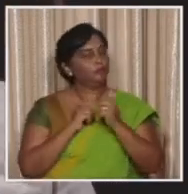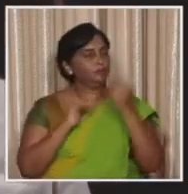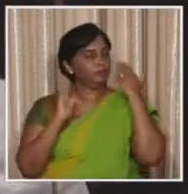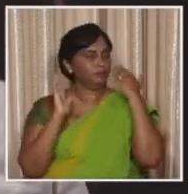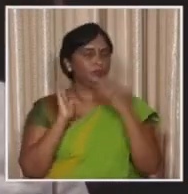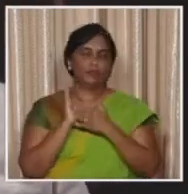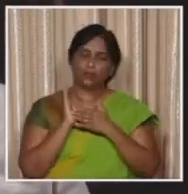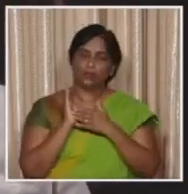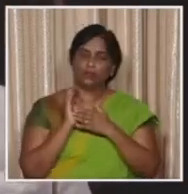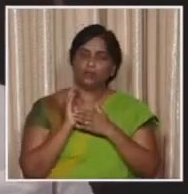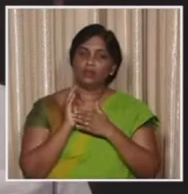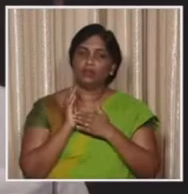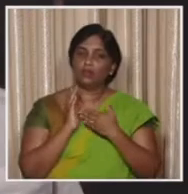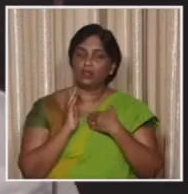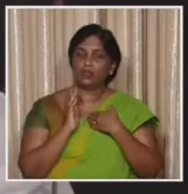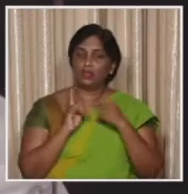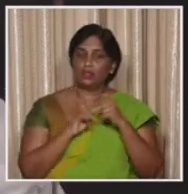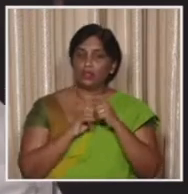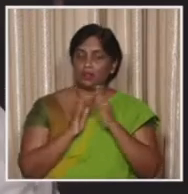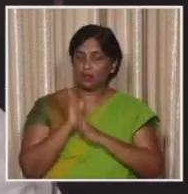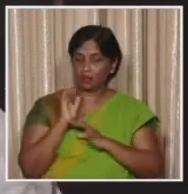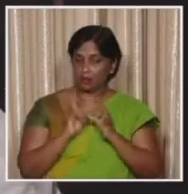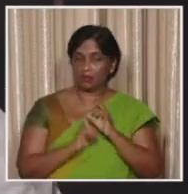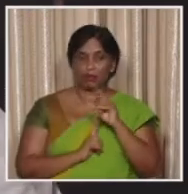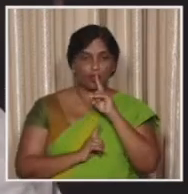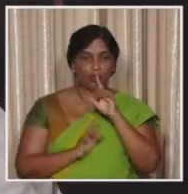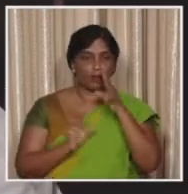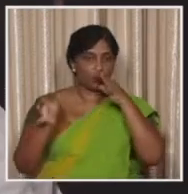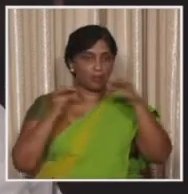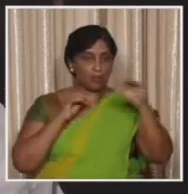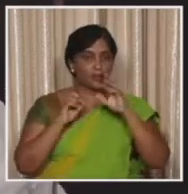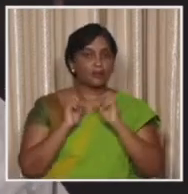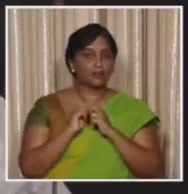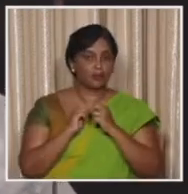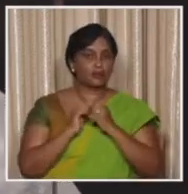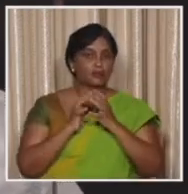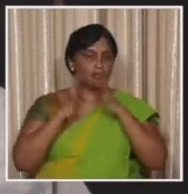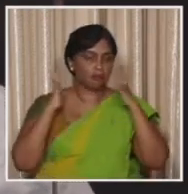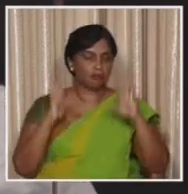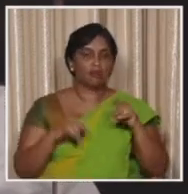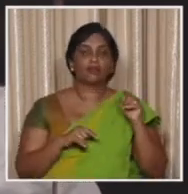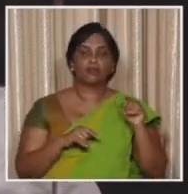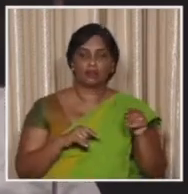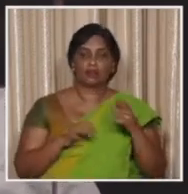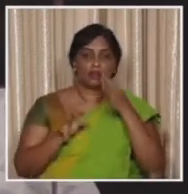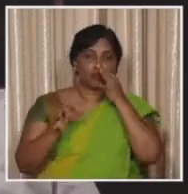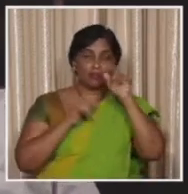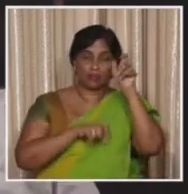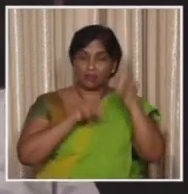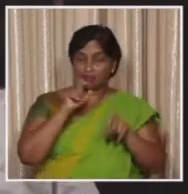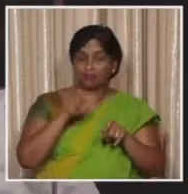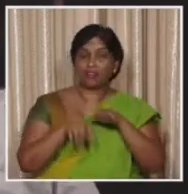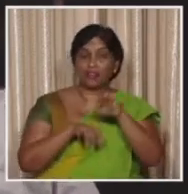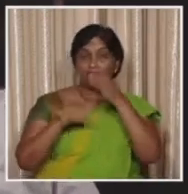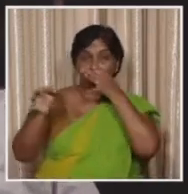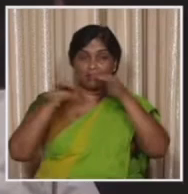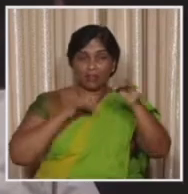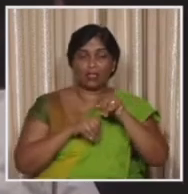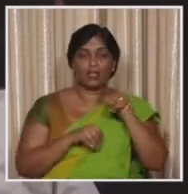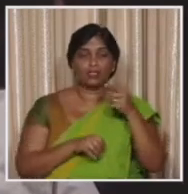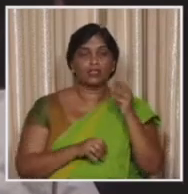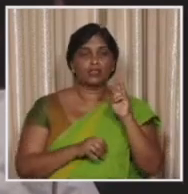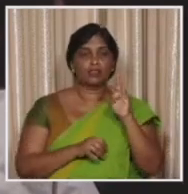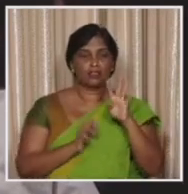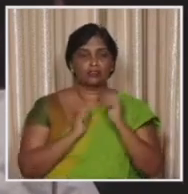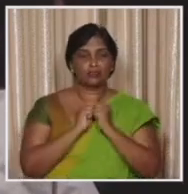වැඩපිළිවෙල සම්බන්ධයෙන් අපේ ධර්ම මන්ත්‍රීතුමා කියපු මිනින්දෝරු ප්‍රශ්නේ විශාල වශයෙන් තියෙනවා. අපි මිනින්දෝරු මම හිතන්නේ